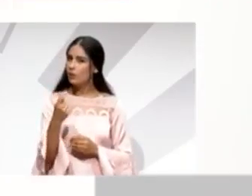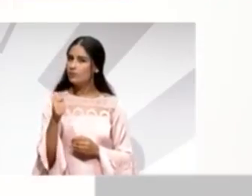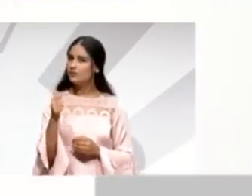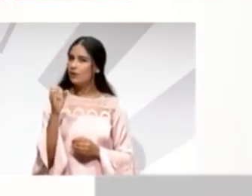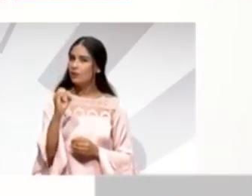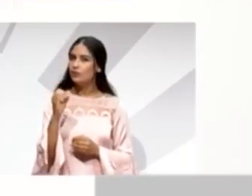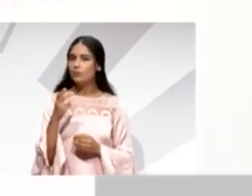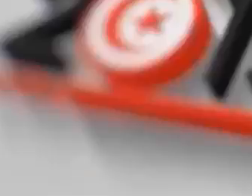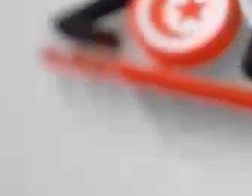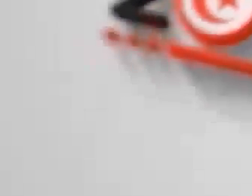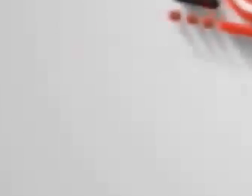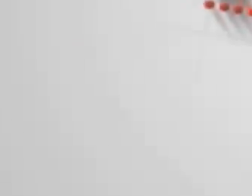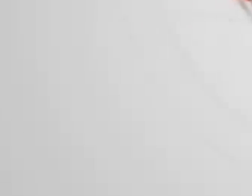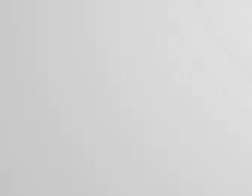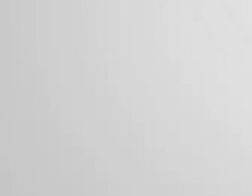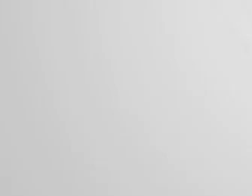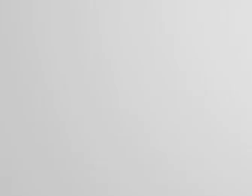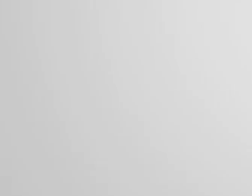واحده